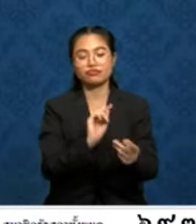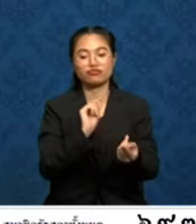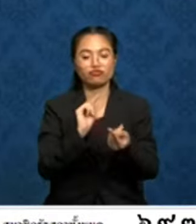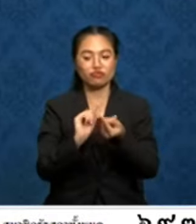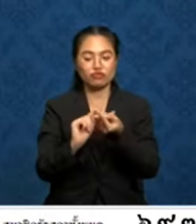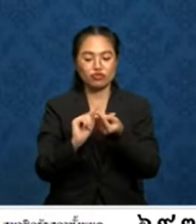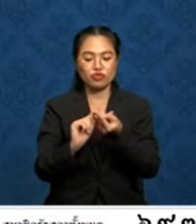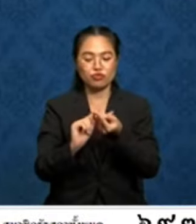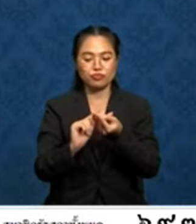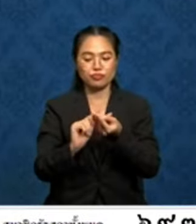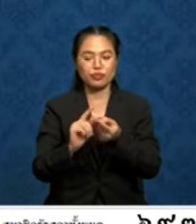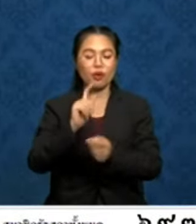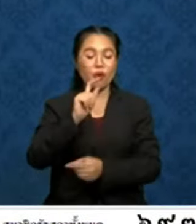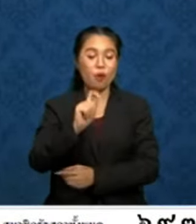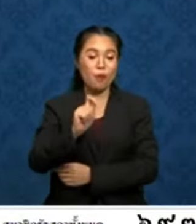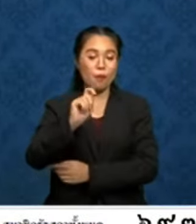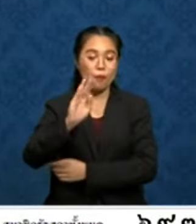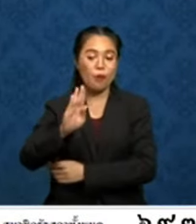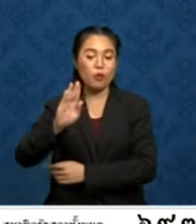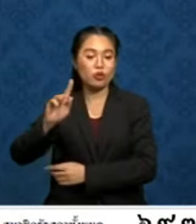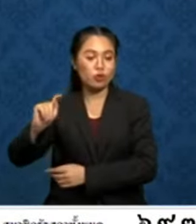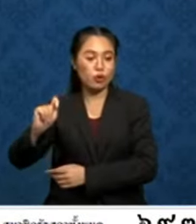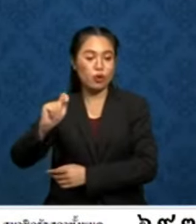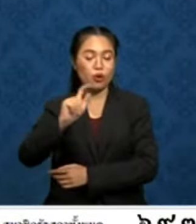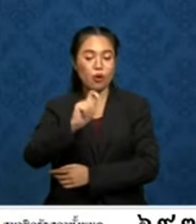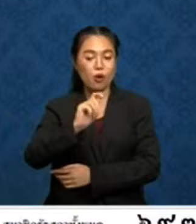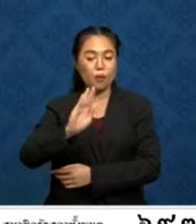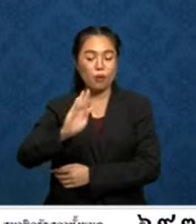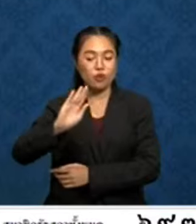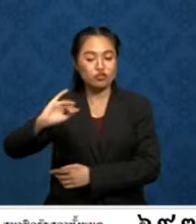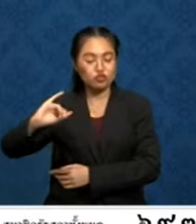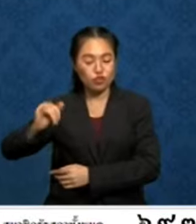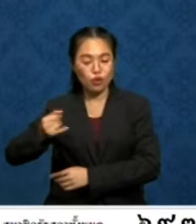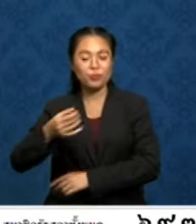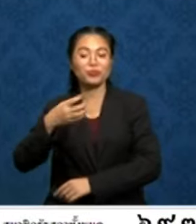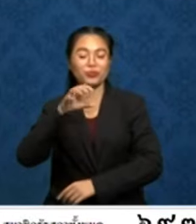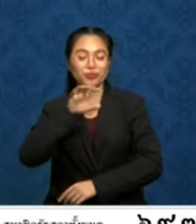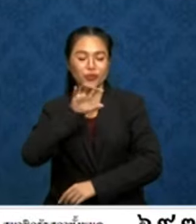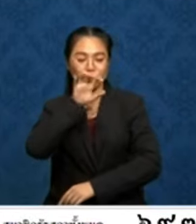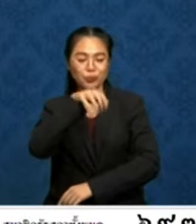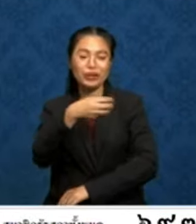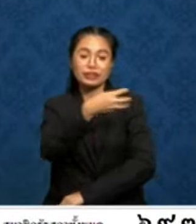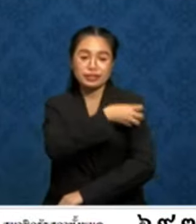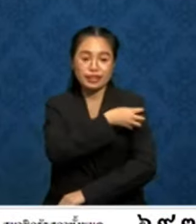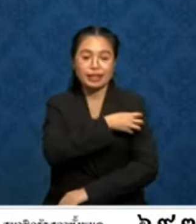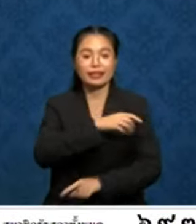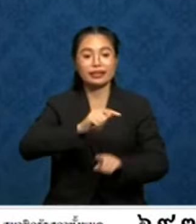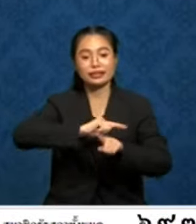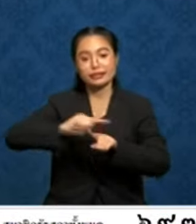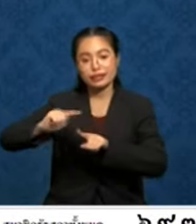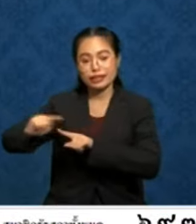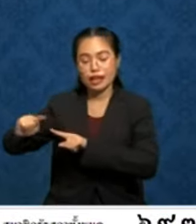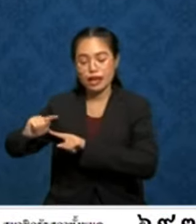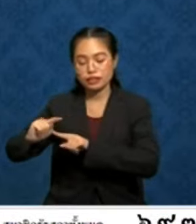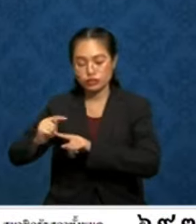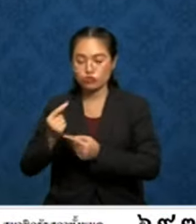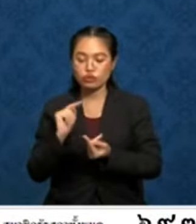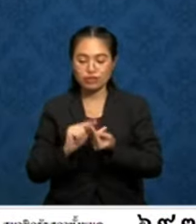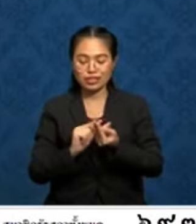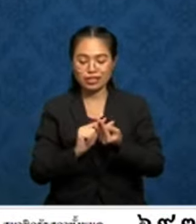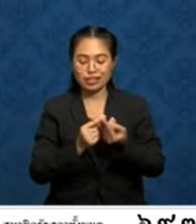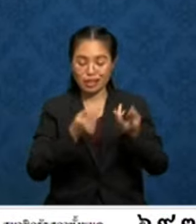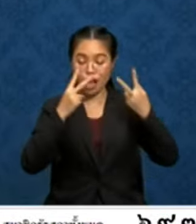องค์กรปกครองส่วนท้องถิ่นใช่อยู่กท่านทันครับในคำแถลงนโยบายของท่านนัฐมนตรี